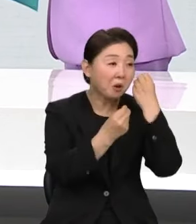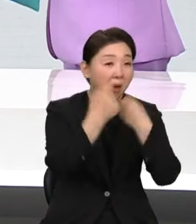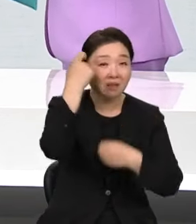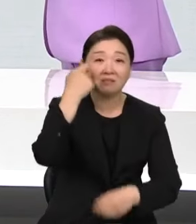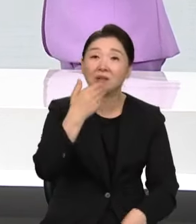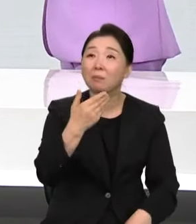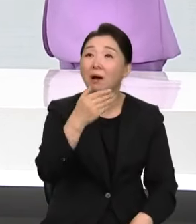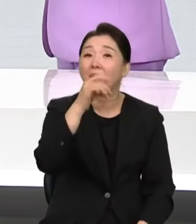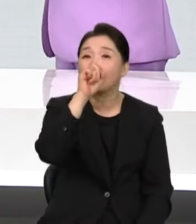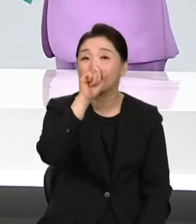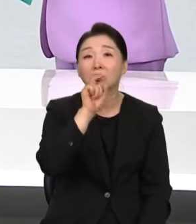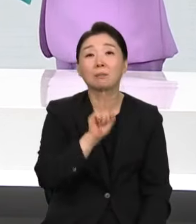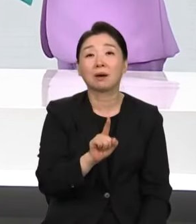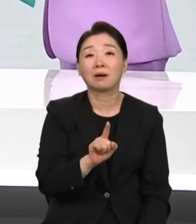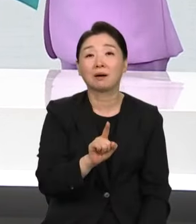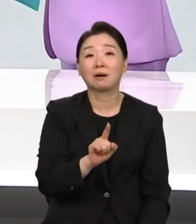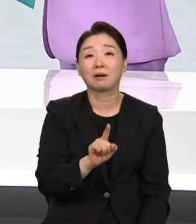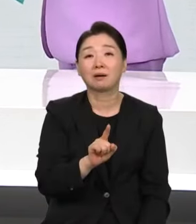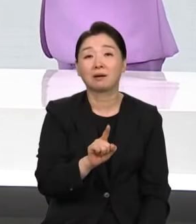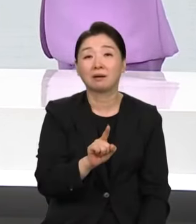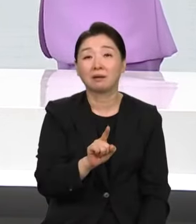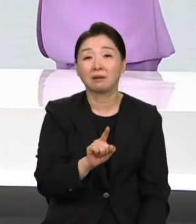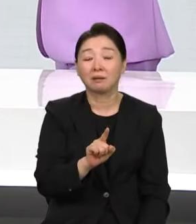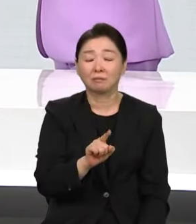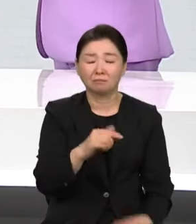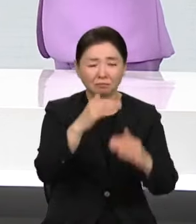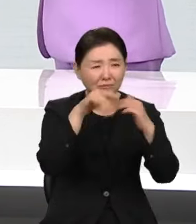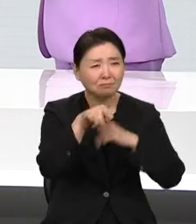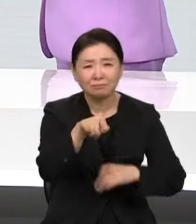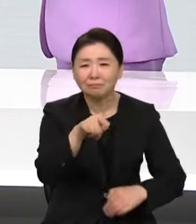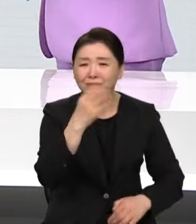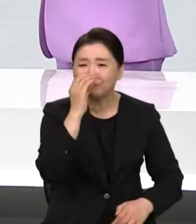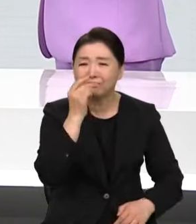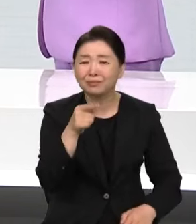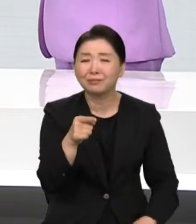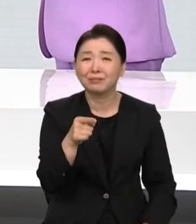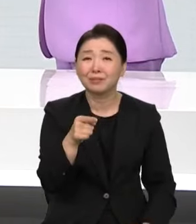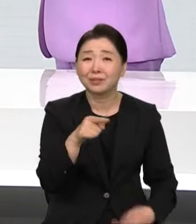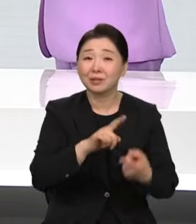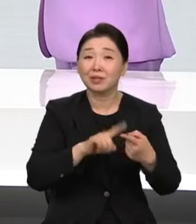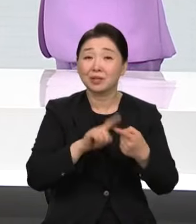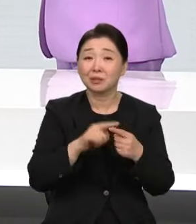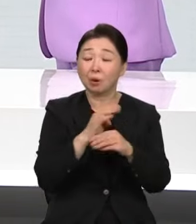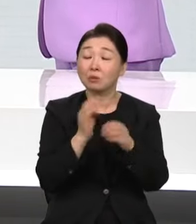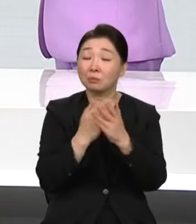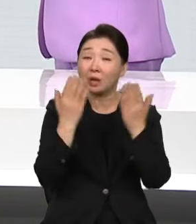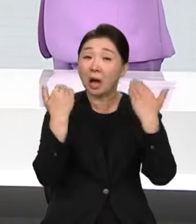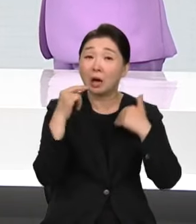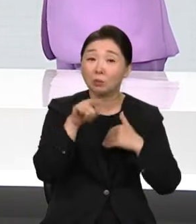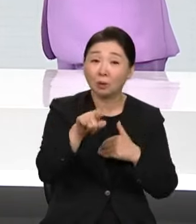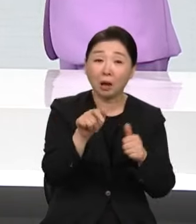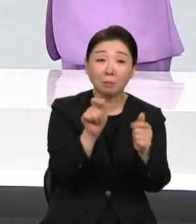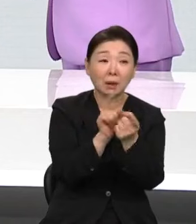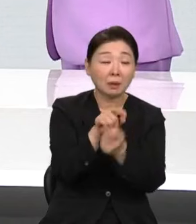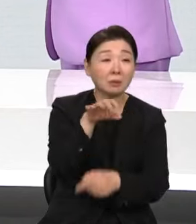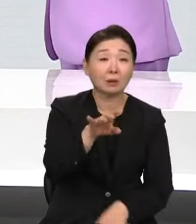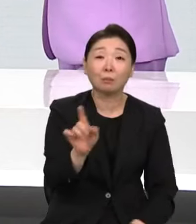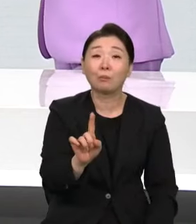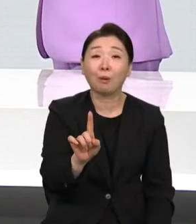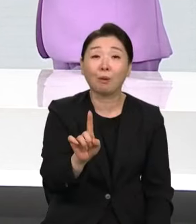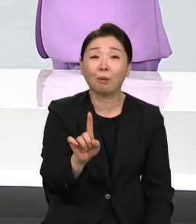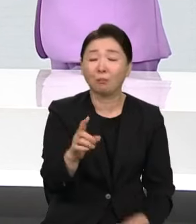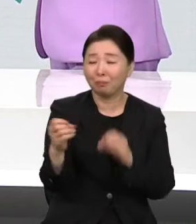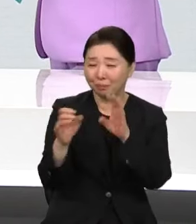있도록 하는데 기여를 할 수도 있을 거다. 이런 논리를 든 겁니다. 네, 여기에 그래. 대해서 이 언제부터 학교가 만남의 장이었냐